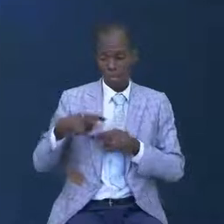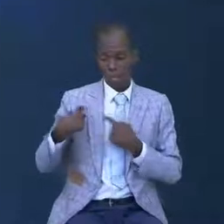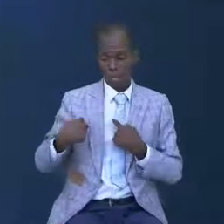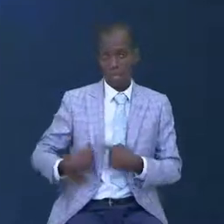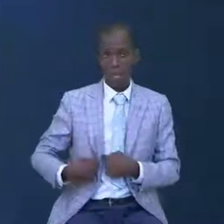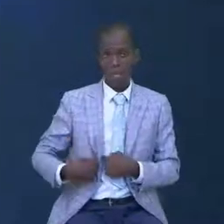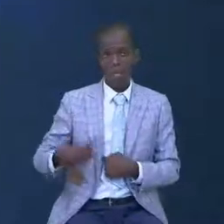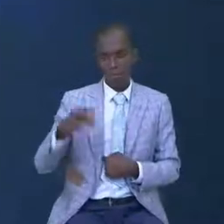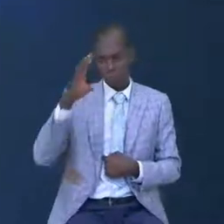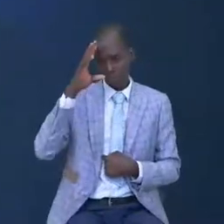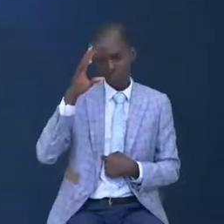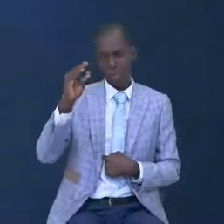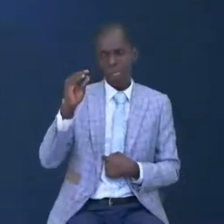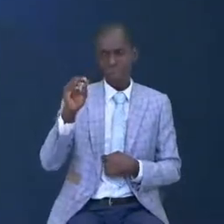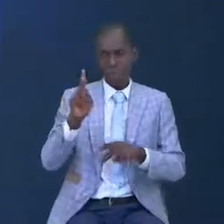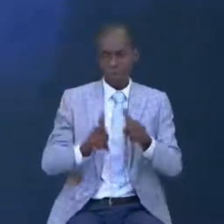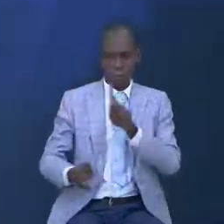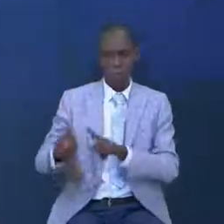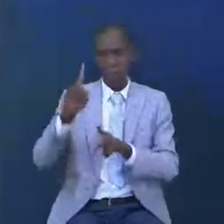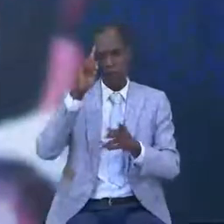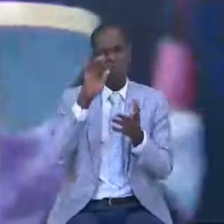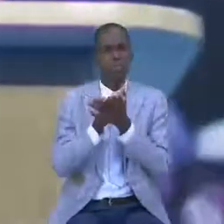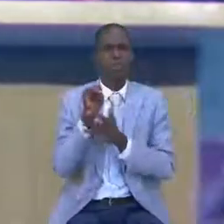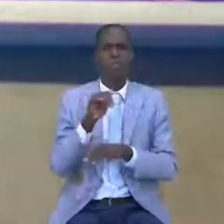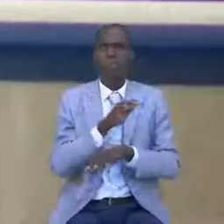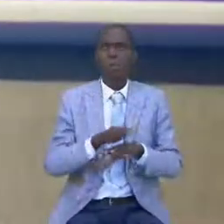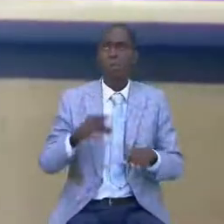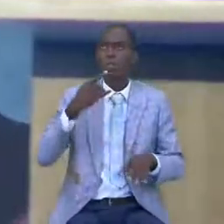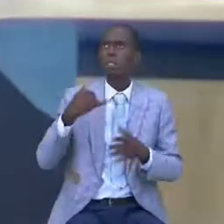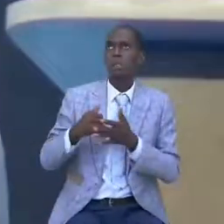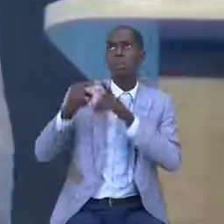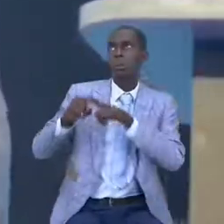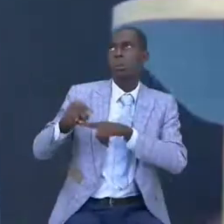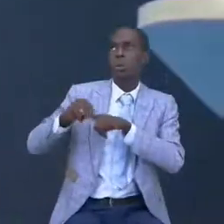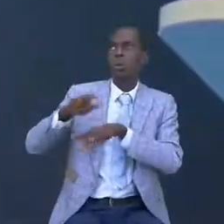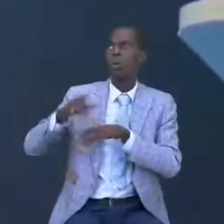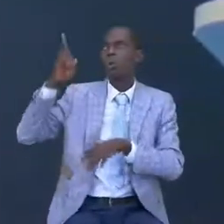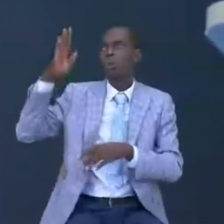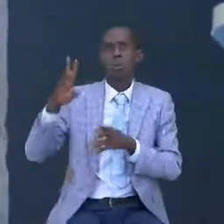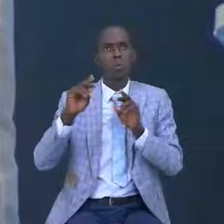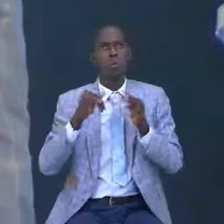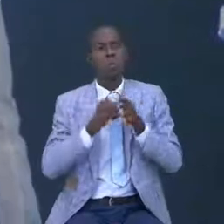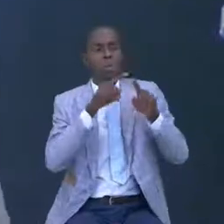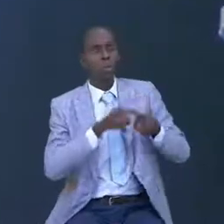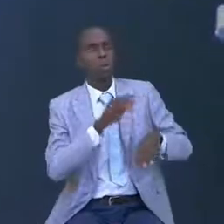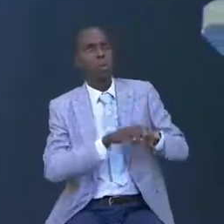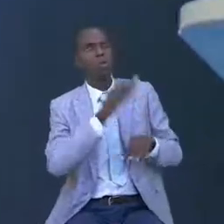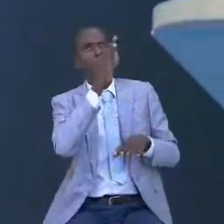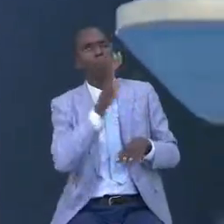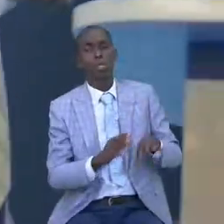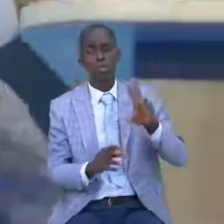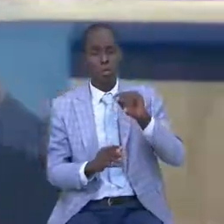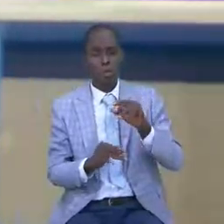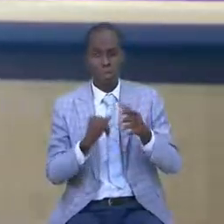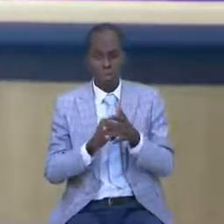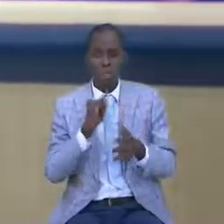10. Car c'est en croyant du cœur qu'on parle, c'est un croyant